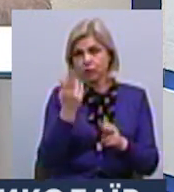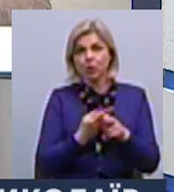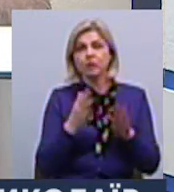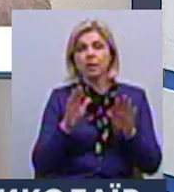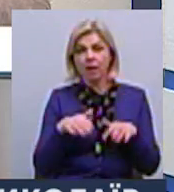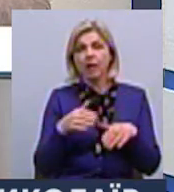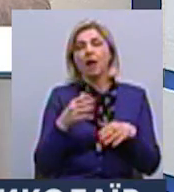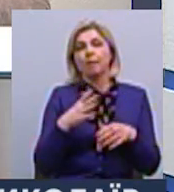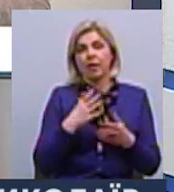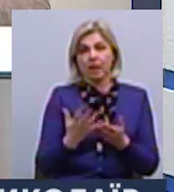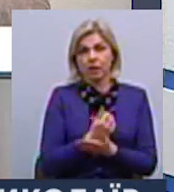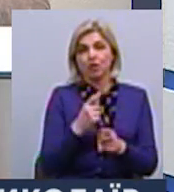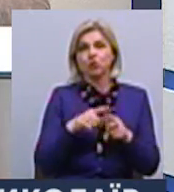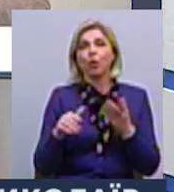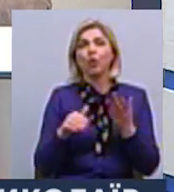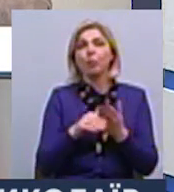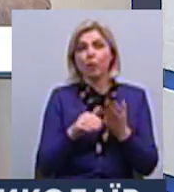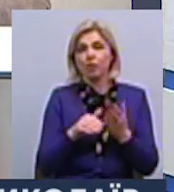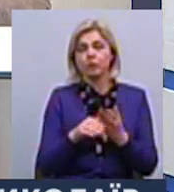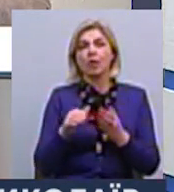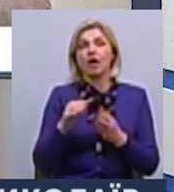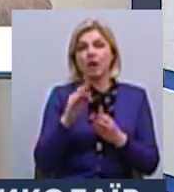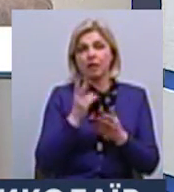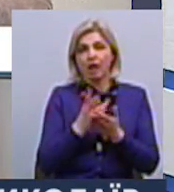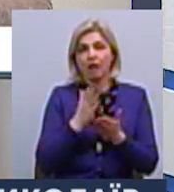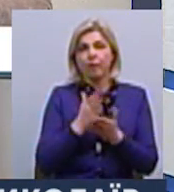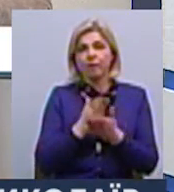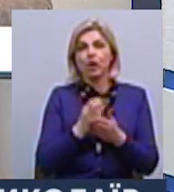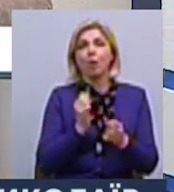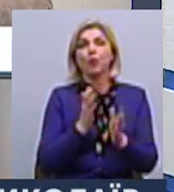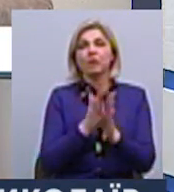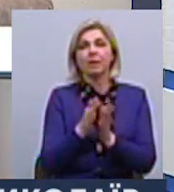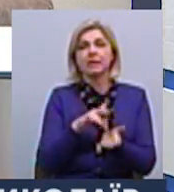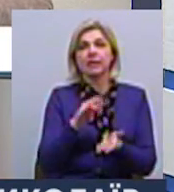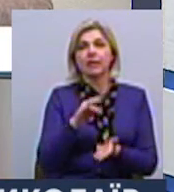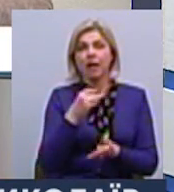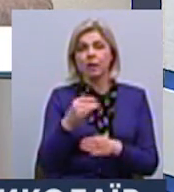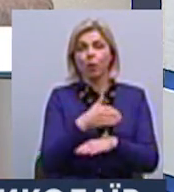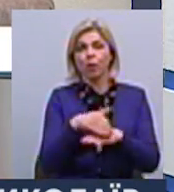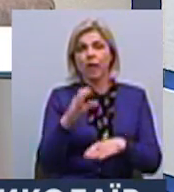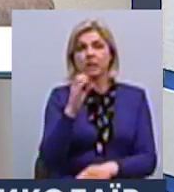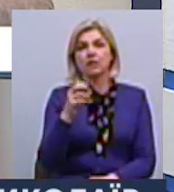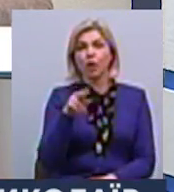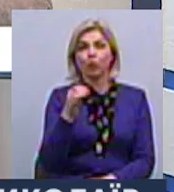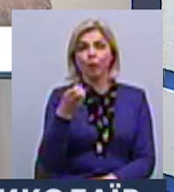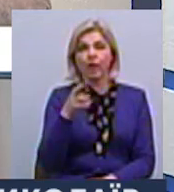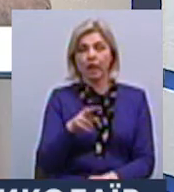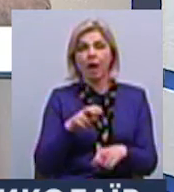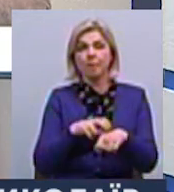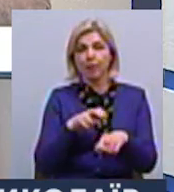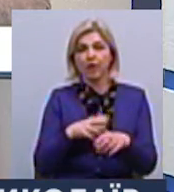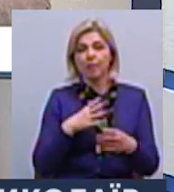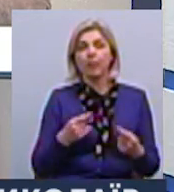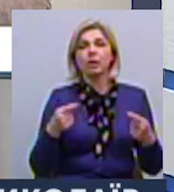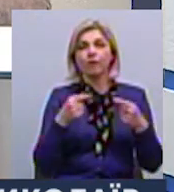забрала швидка від торговельно-розважального закладу, розташованого на перетині проспекту Центрального та вулиці Садової. Медики діагностували